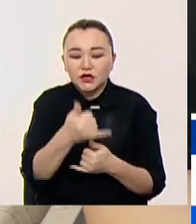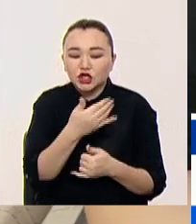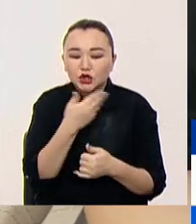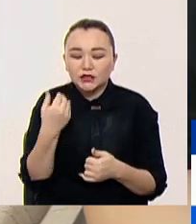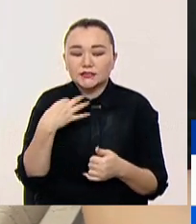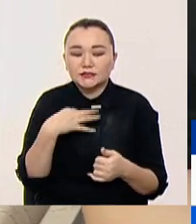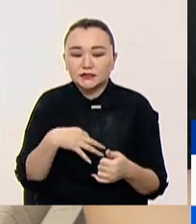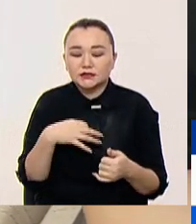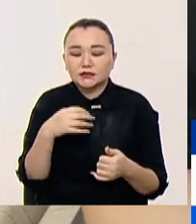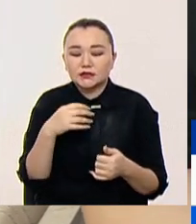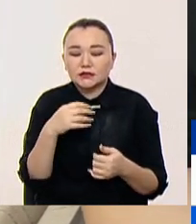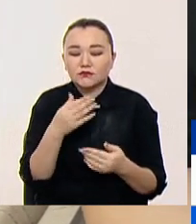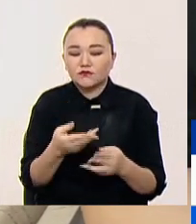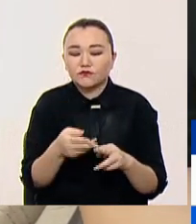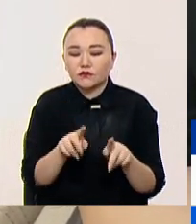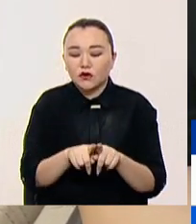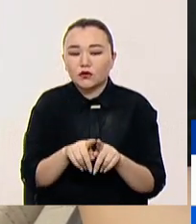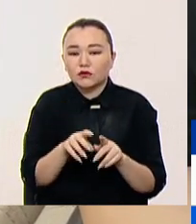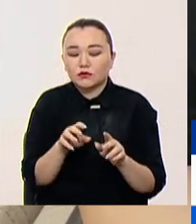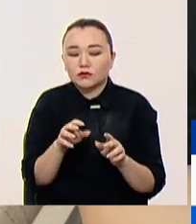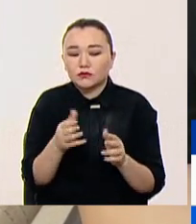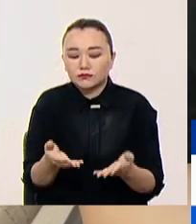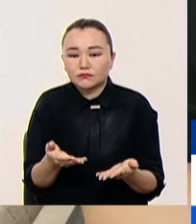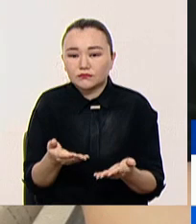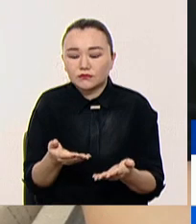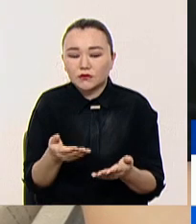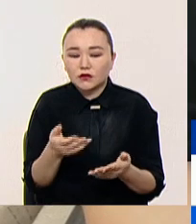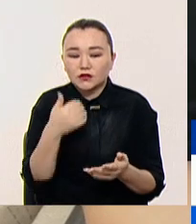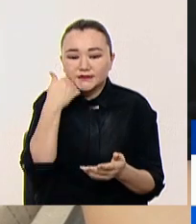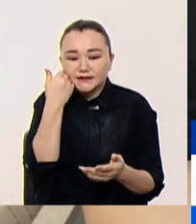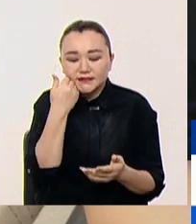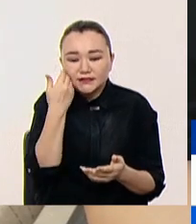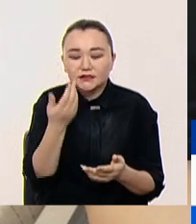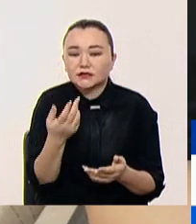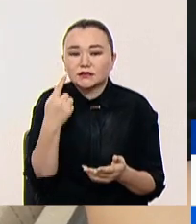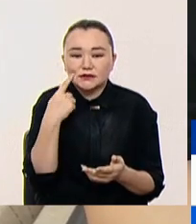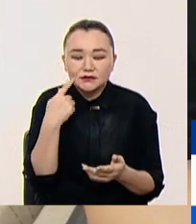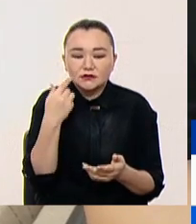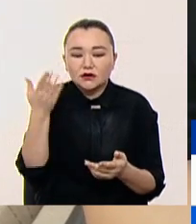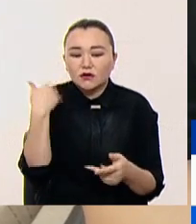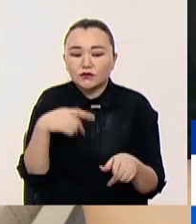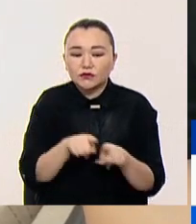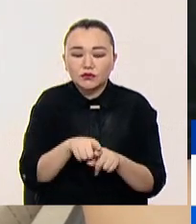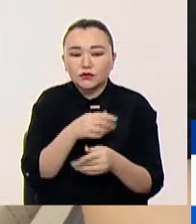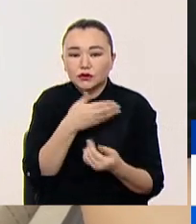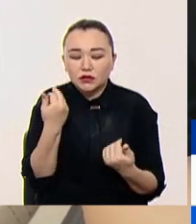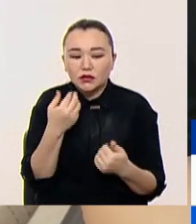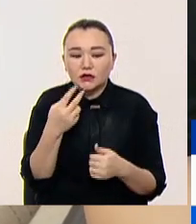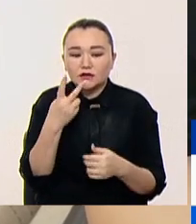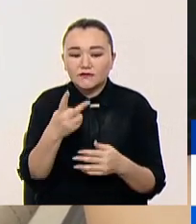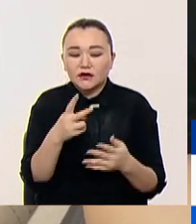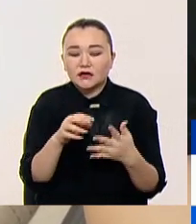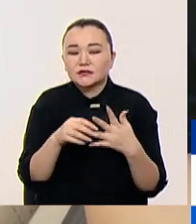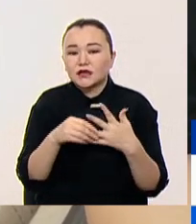балам сол қазір дейтін осындай қалға жетіп қалды. Ұялады, уже баяғыда емес, екі